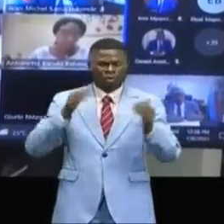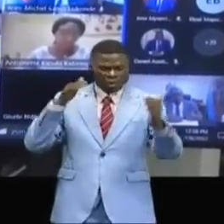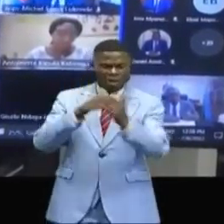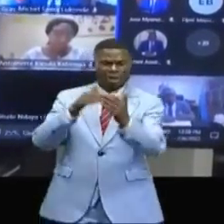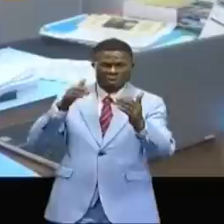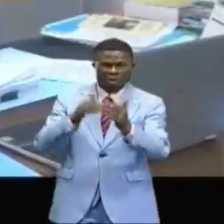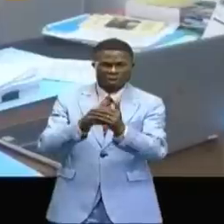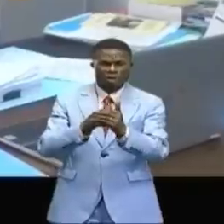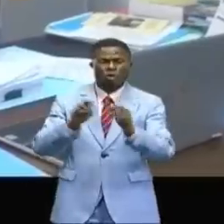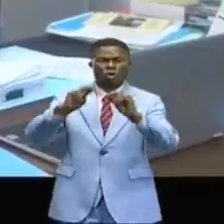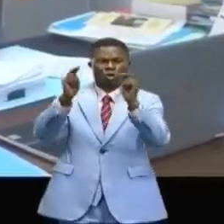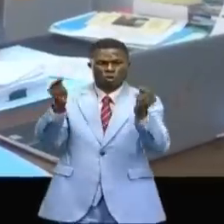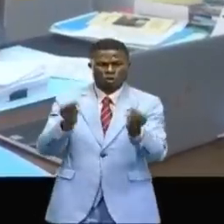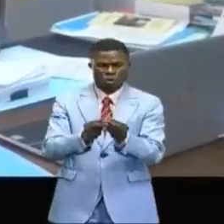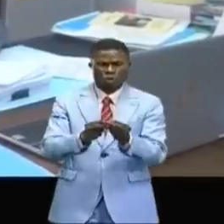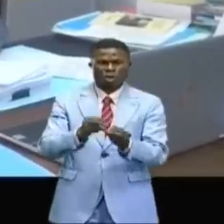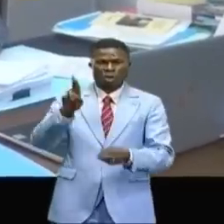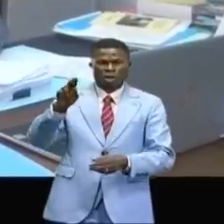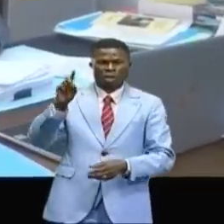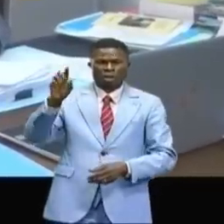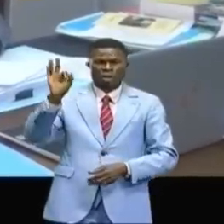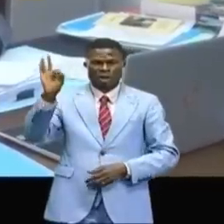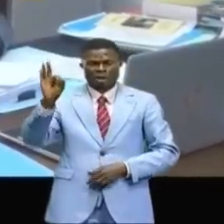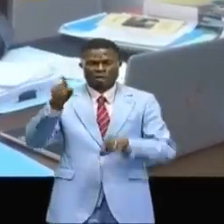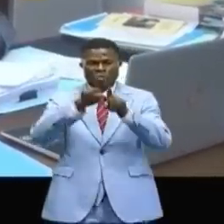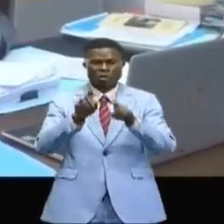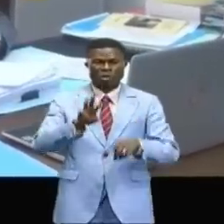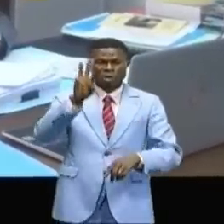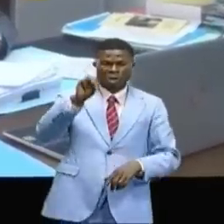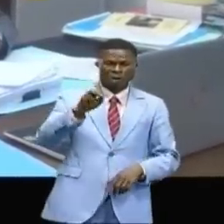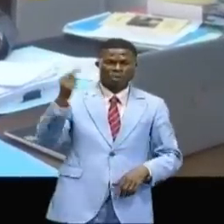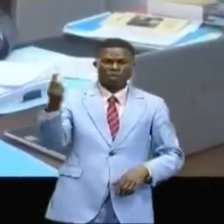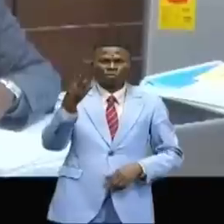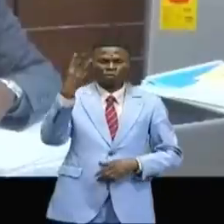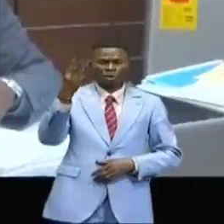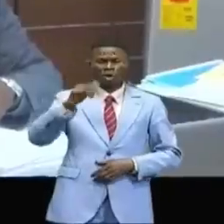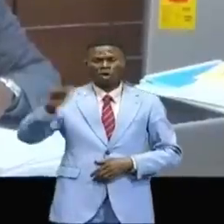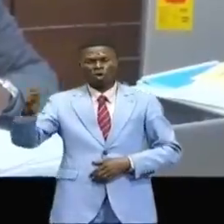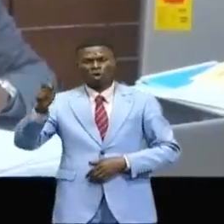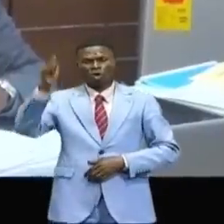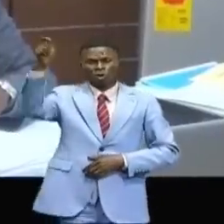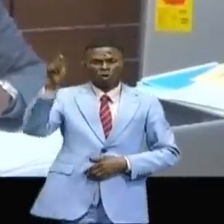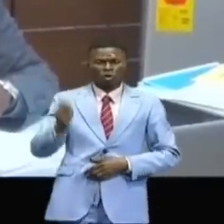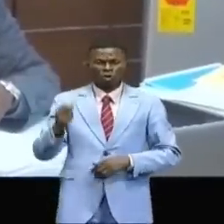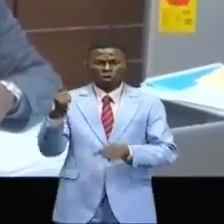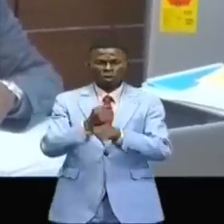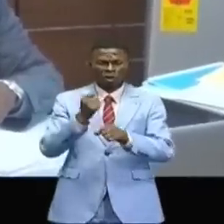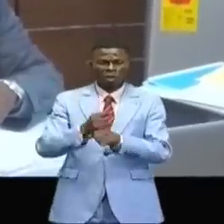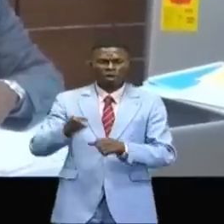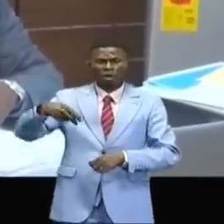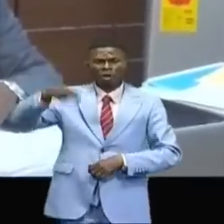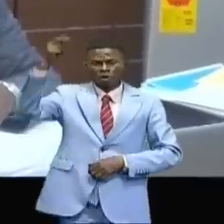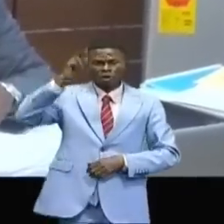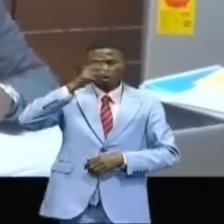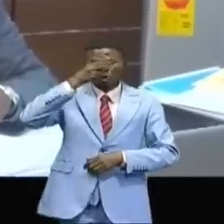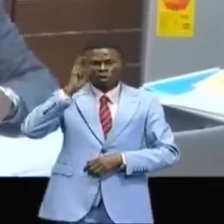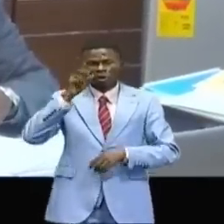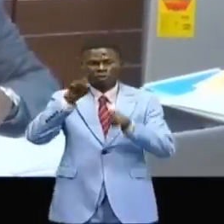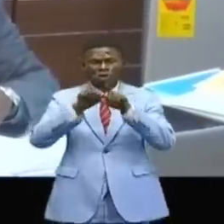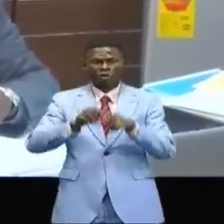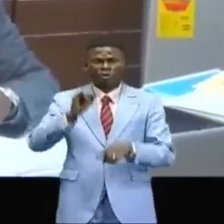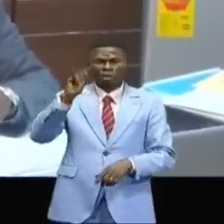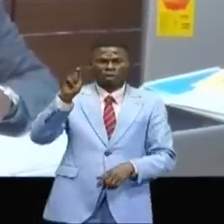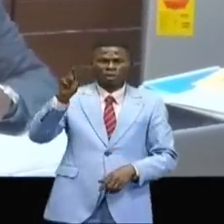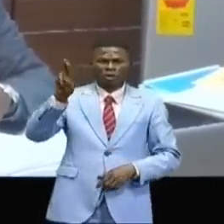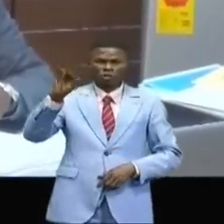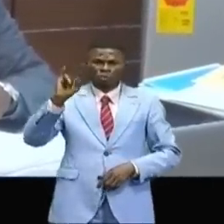la coalition RDF et M23 et d'autres groupes armés opérant dans les provinces du Nord Kivu et de l'Ituri. Il